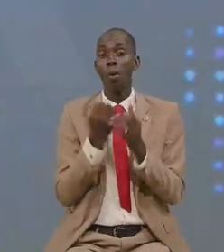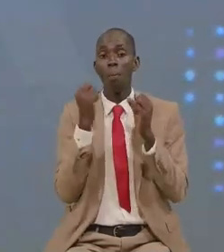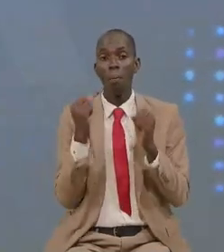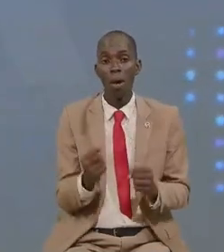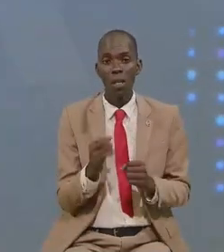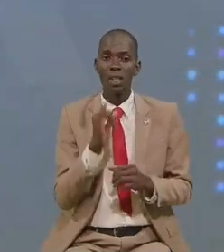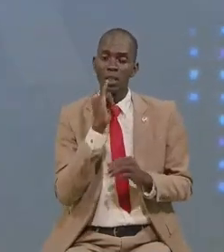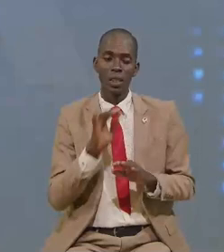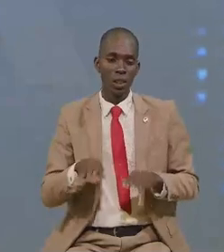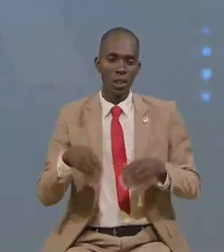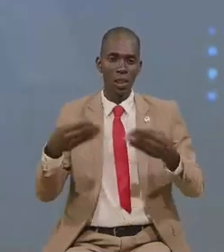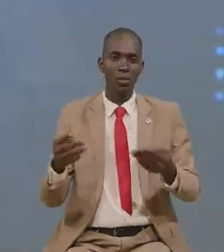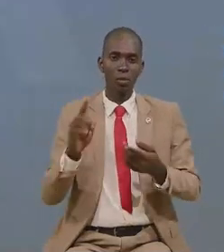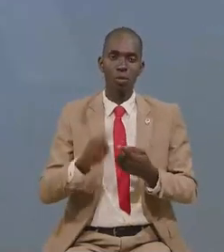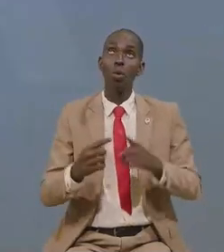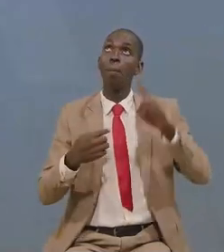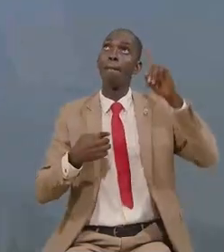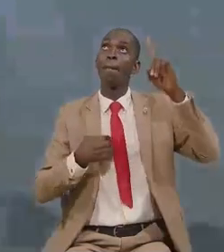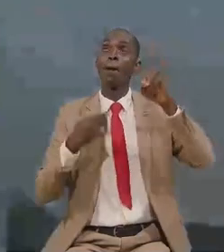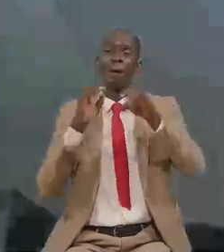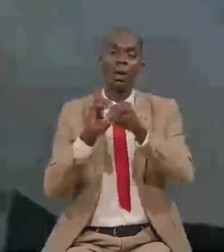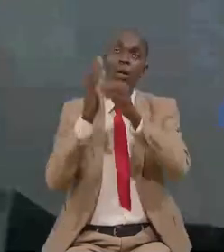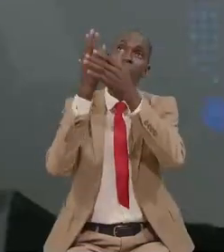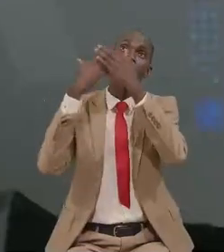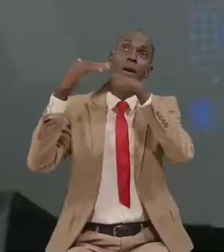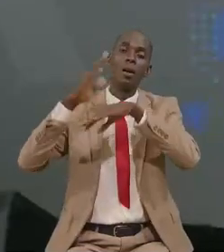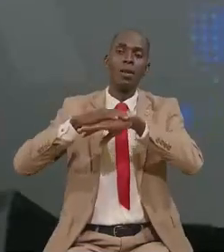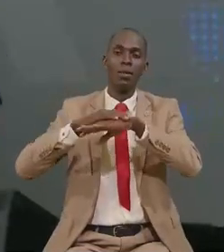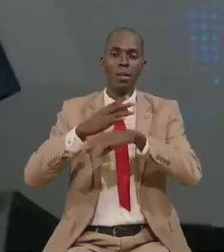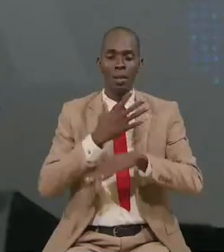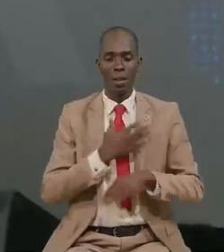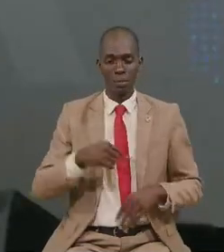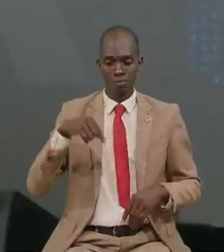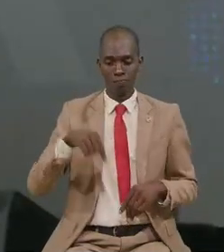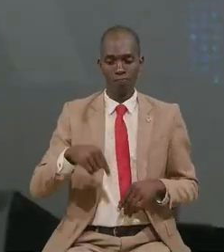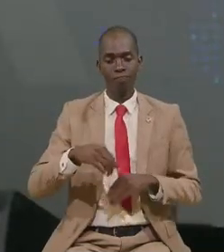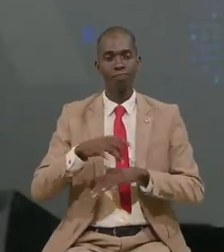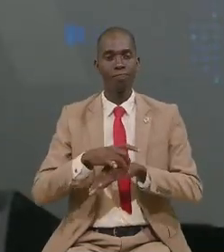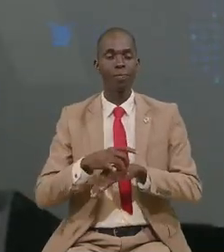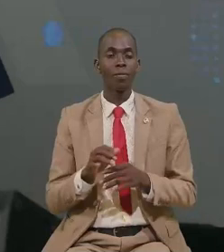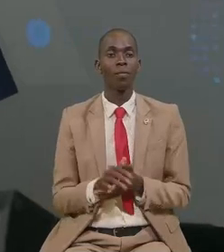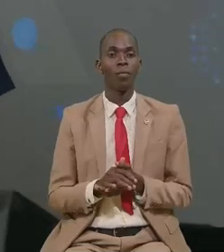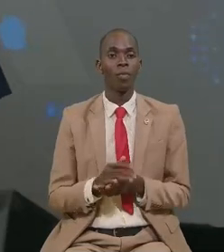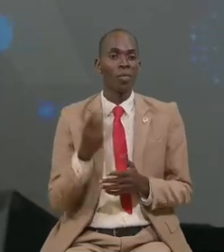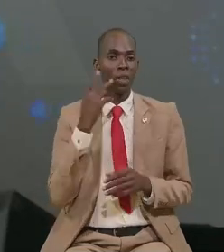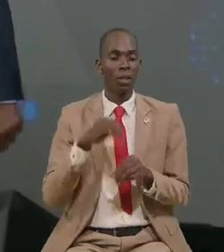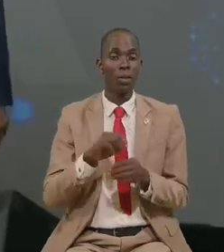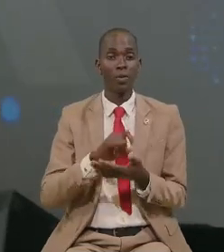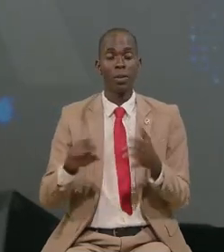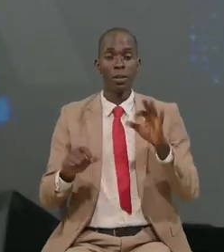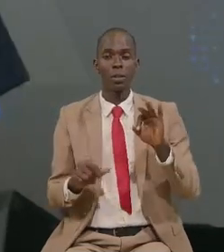donné dans le ciel et sur la terre. Verset 19.